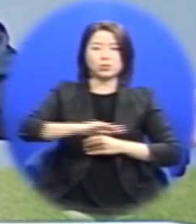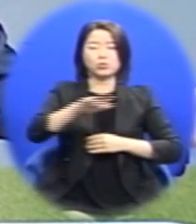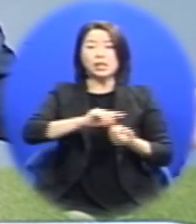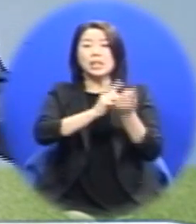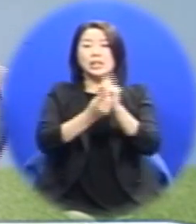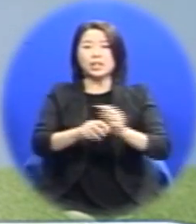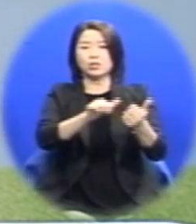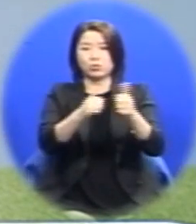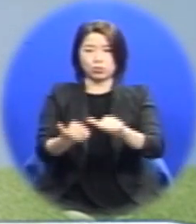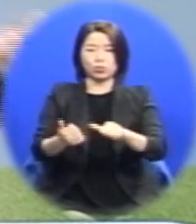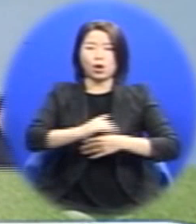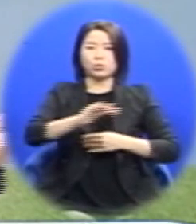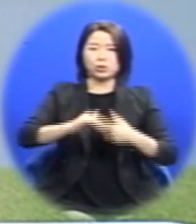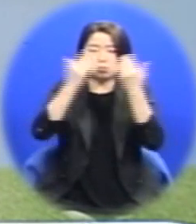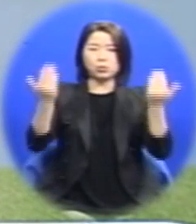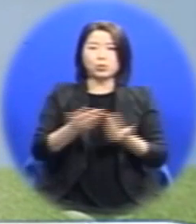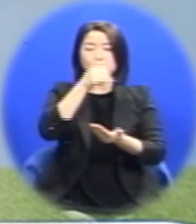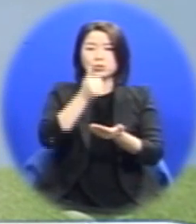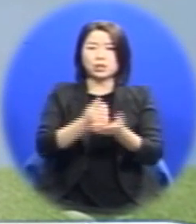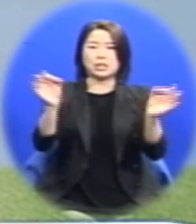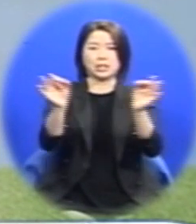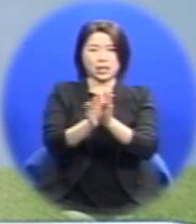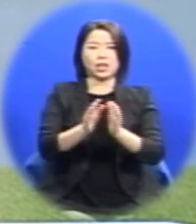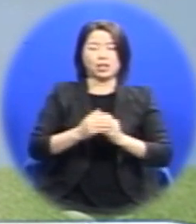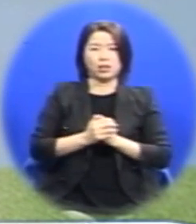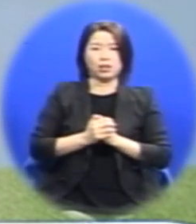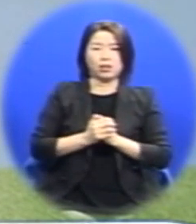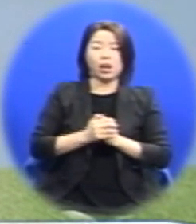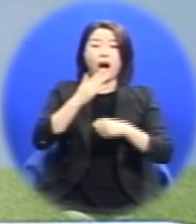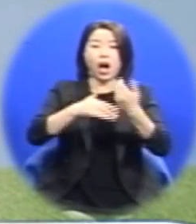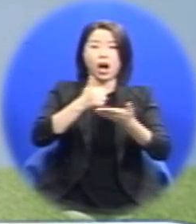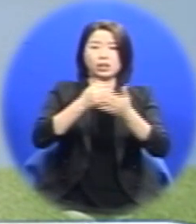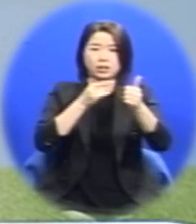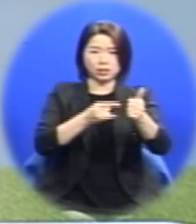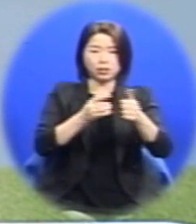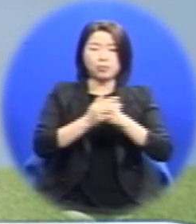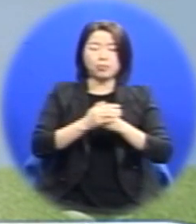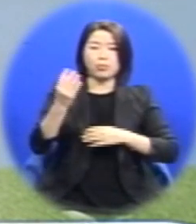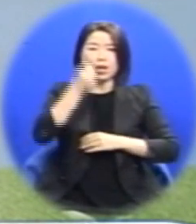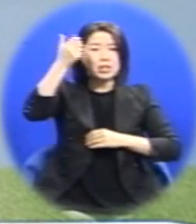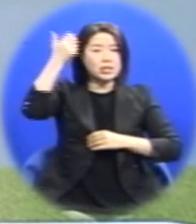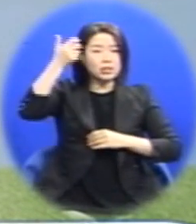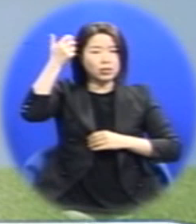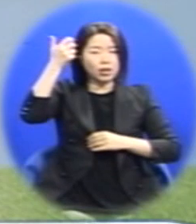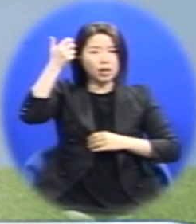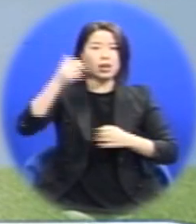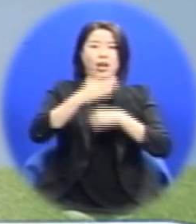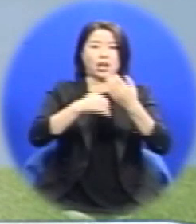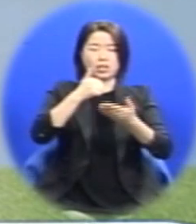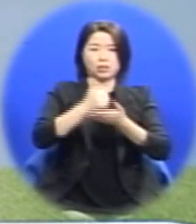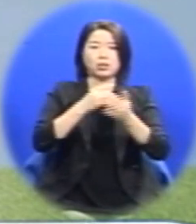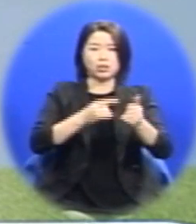대신하여 죽으시고 우리를 모든 죄에서 사하셨습니다. 하나님께서 성령님, 성령